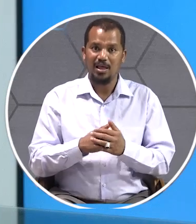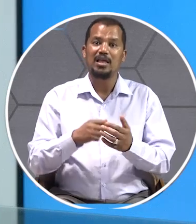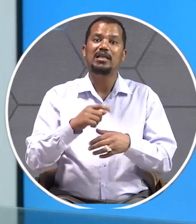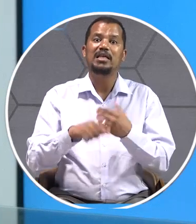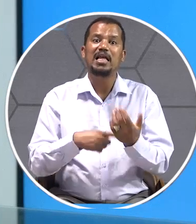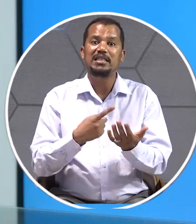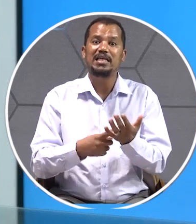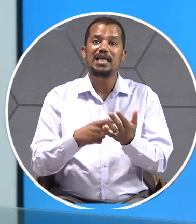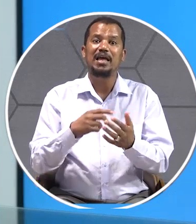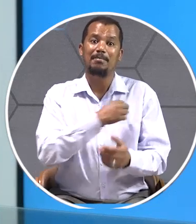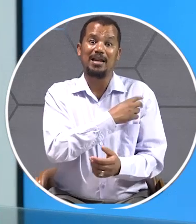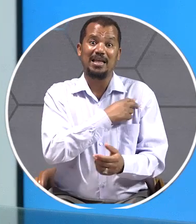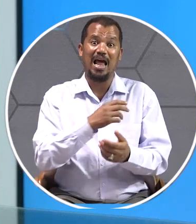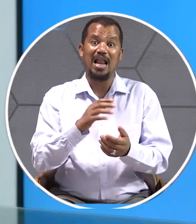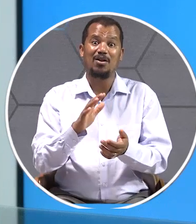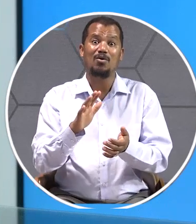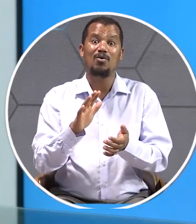የሜዲካል ወረቀት ሲሰጥ